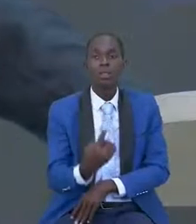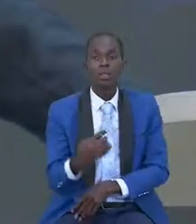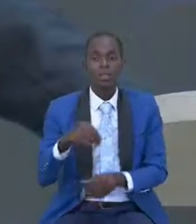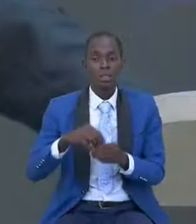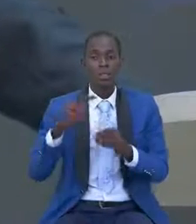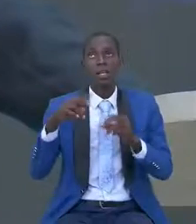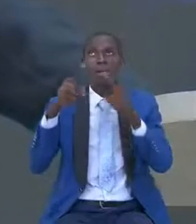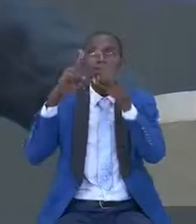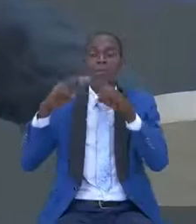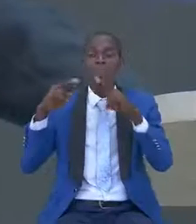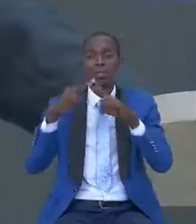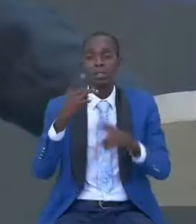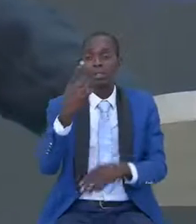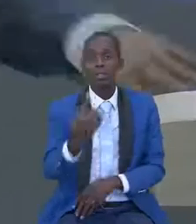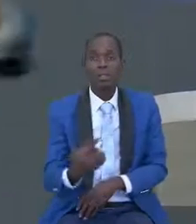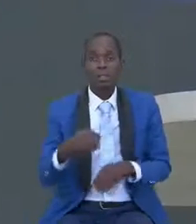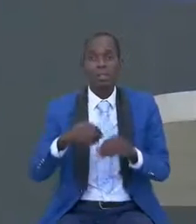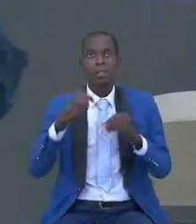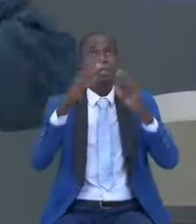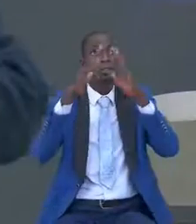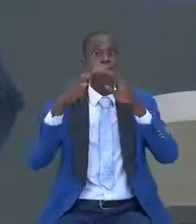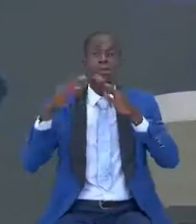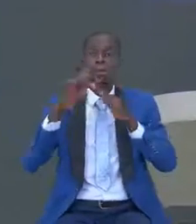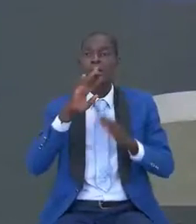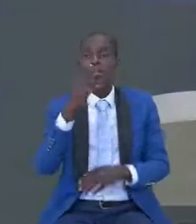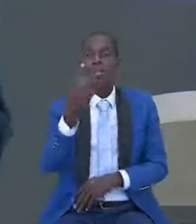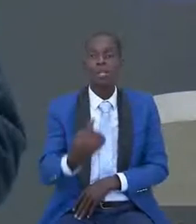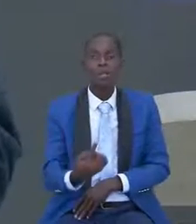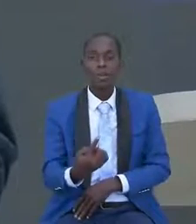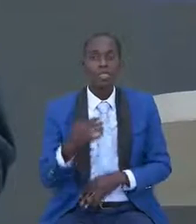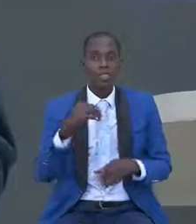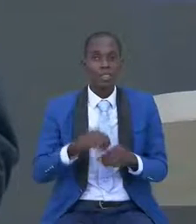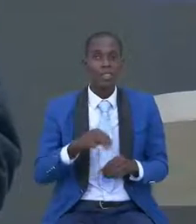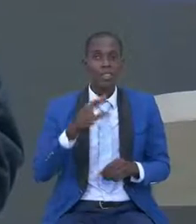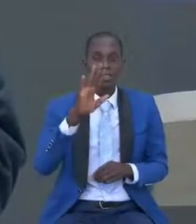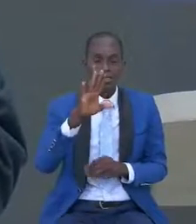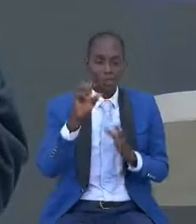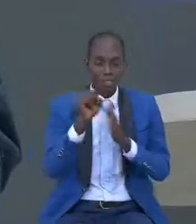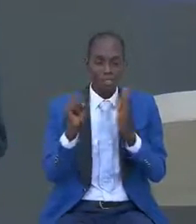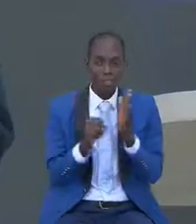village, dans la ville, dans ton état,